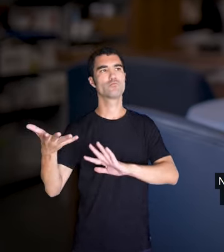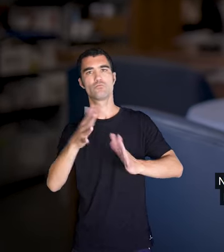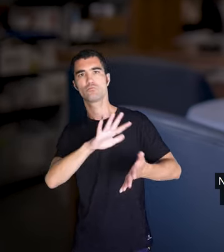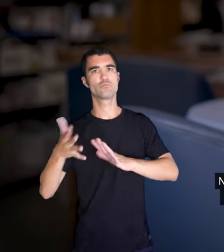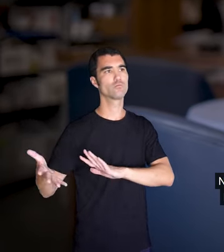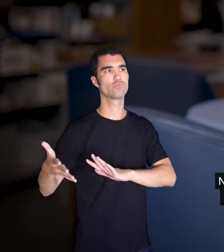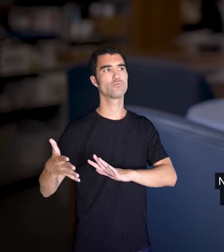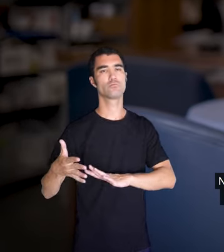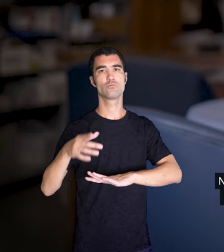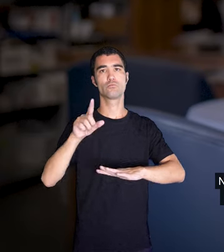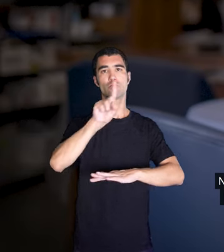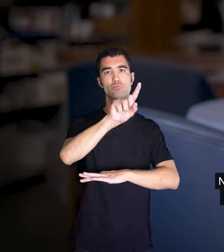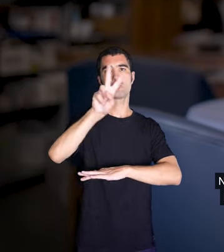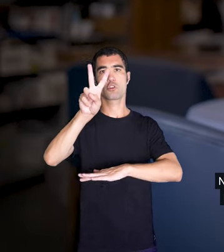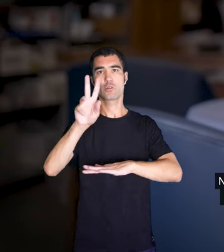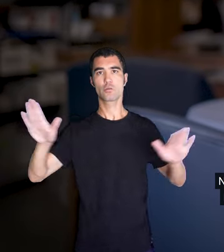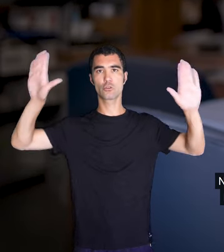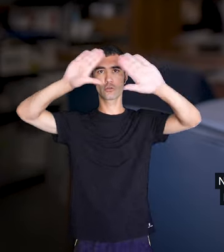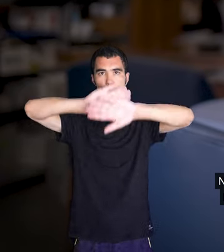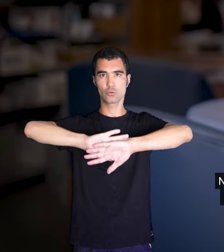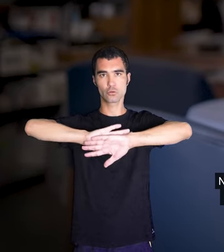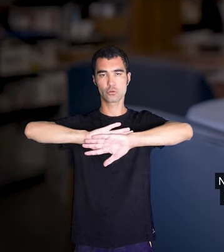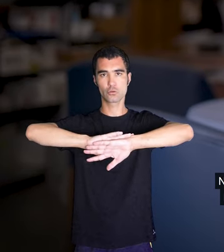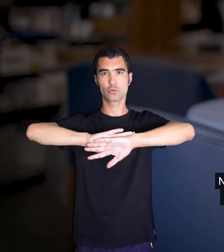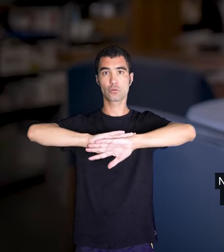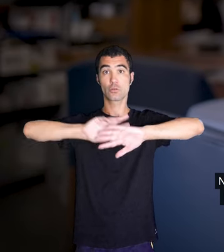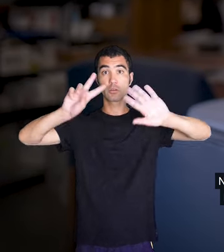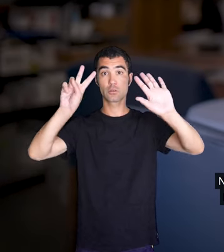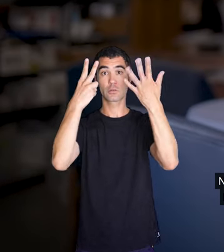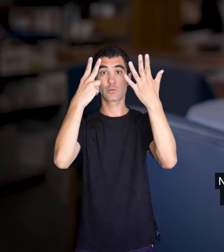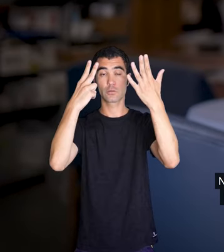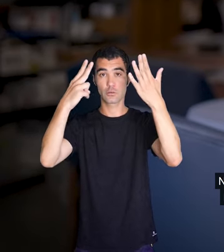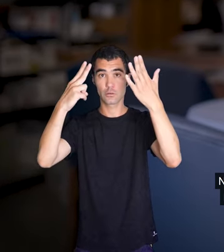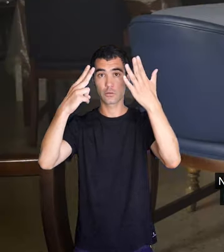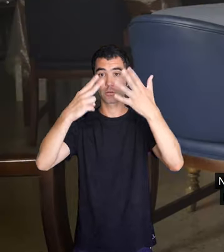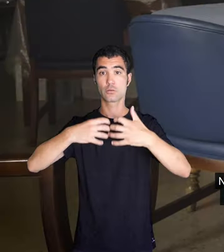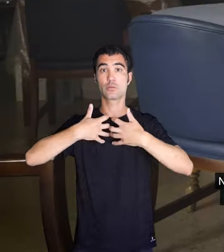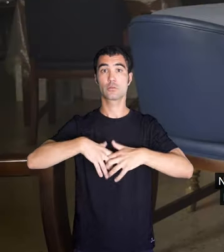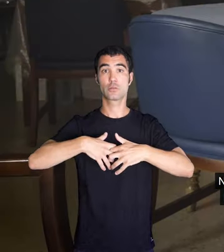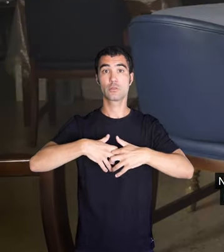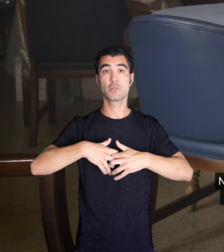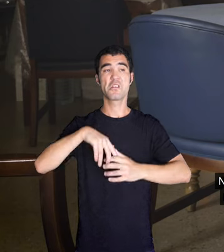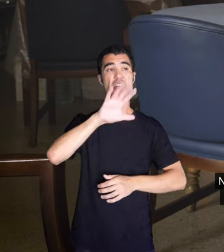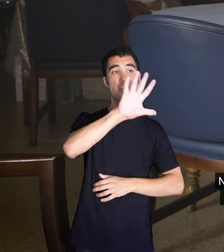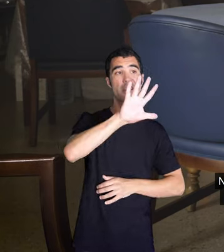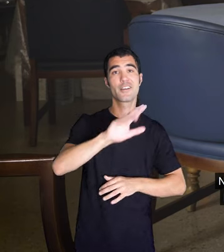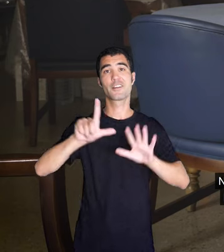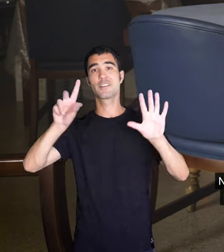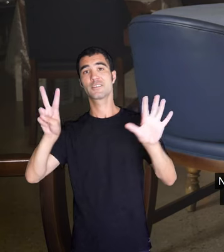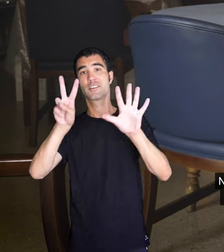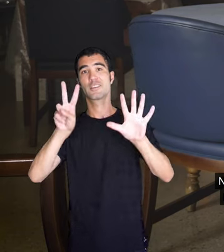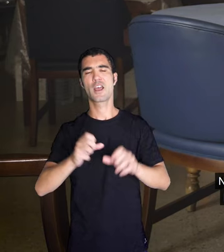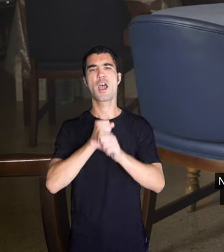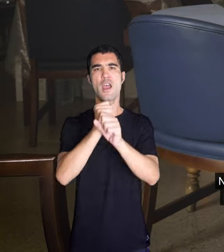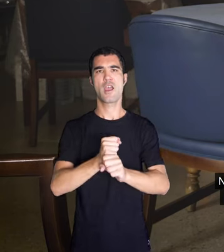d'haver les 12 de la nit. A les 7, perquè duia un motor de 5 o 7 cavalls,